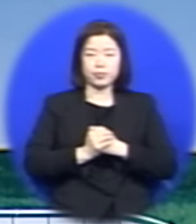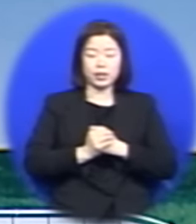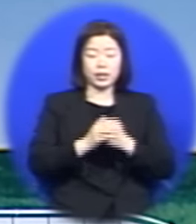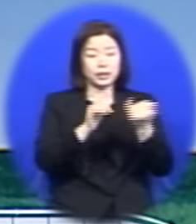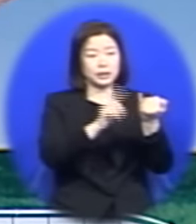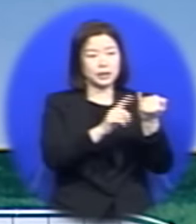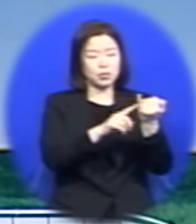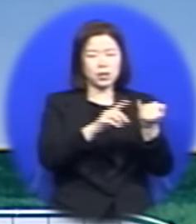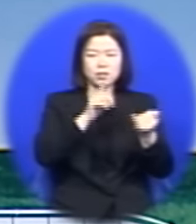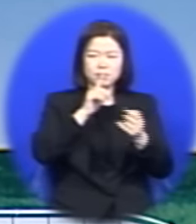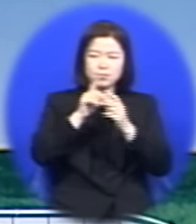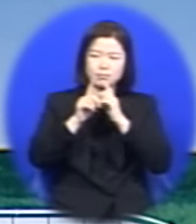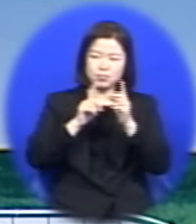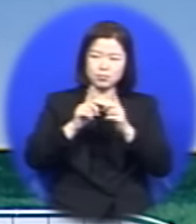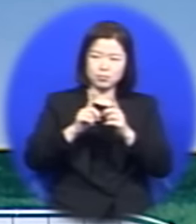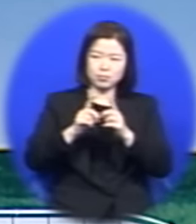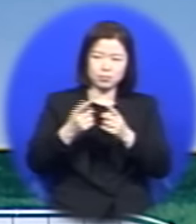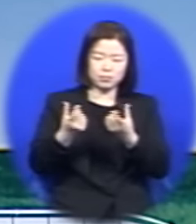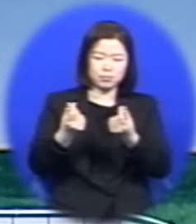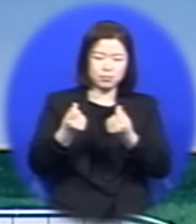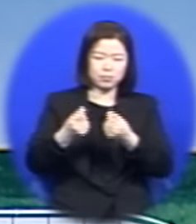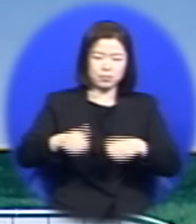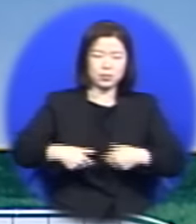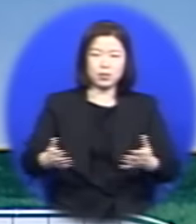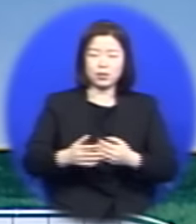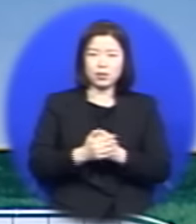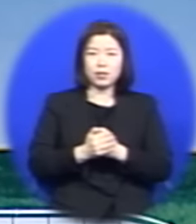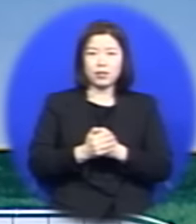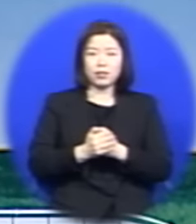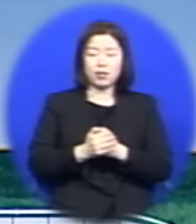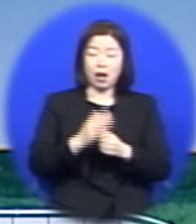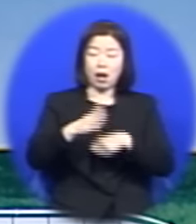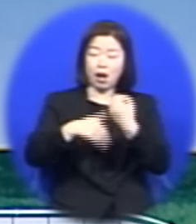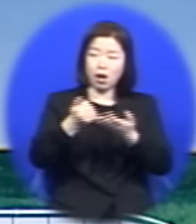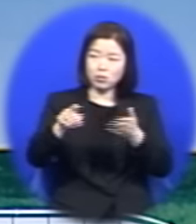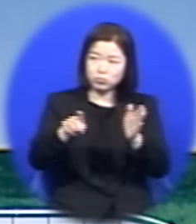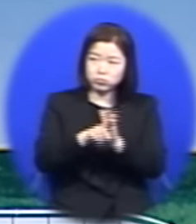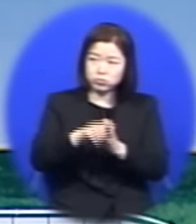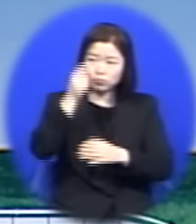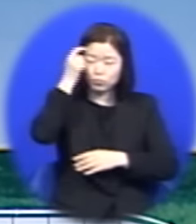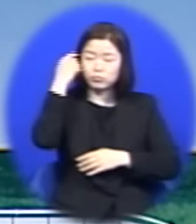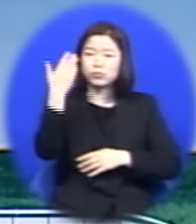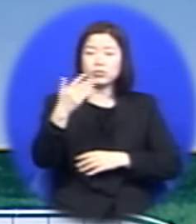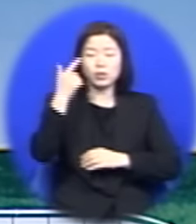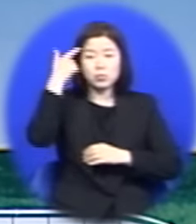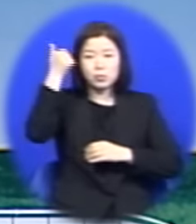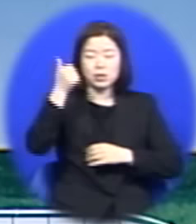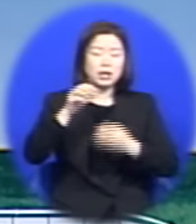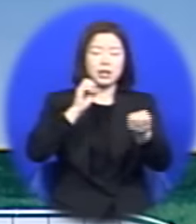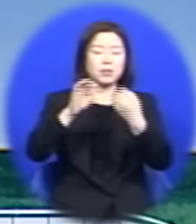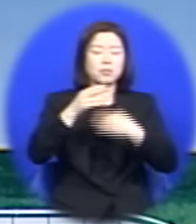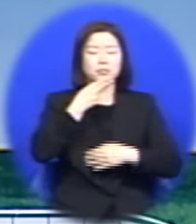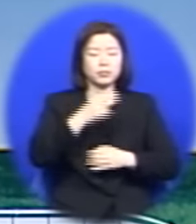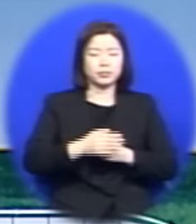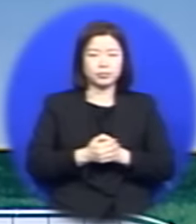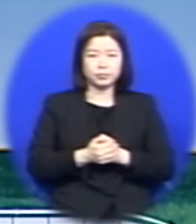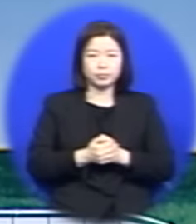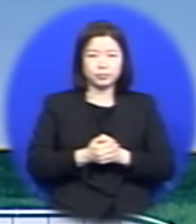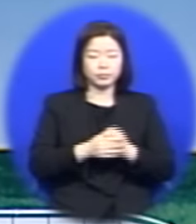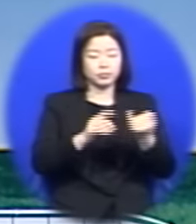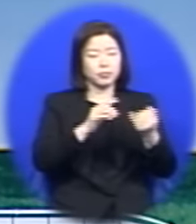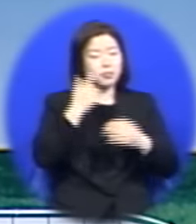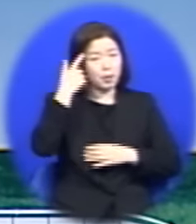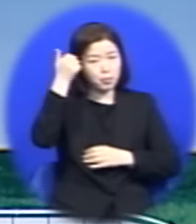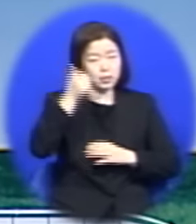사모님이 말 같지도 않아서 대답도 안 했어요. 하나님을 믿느냐고 목사님이 물을 때 대답도 안 했어요.